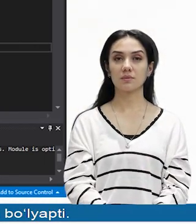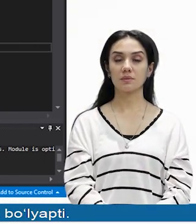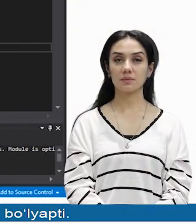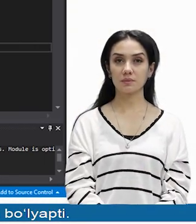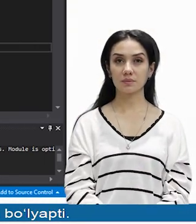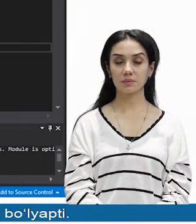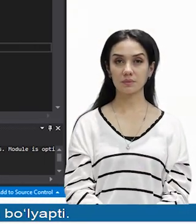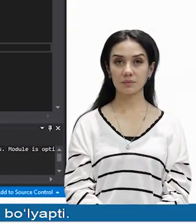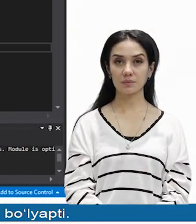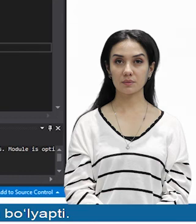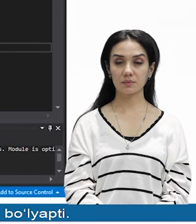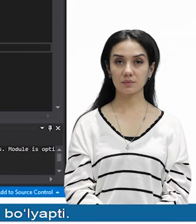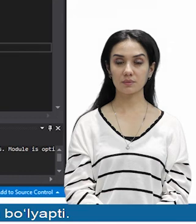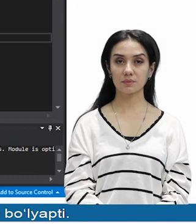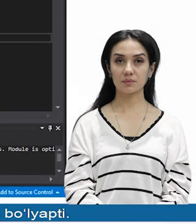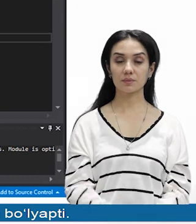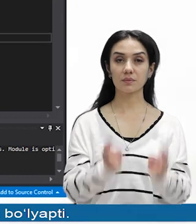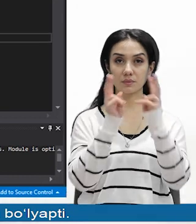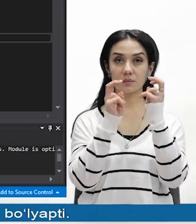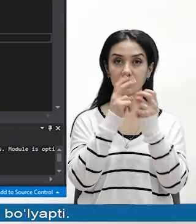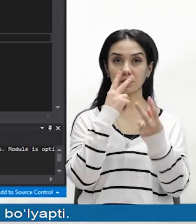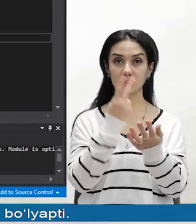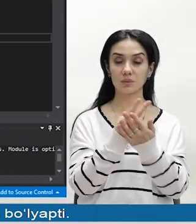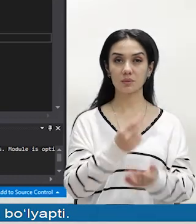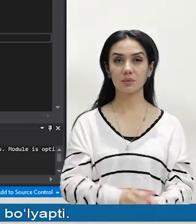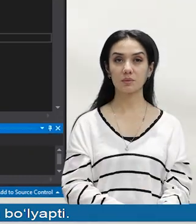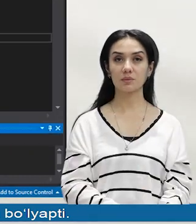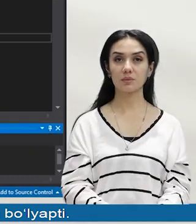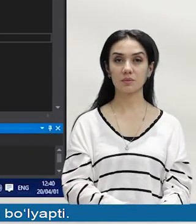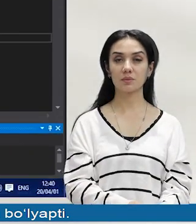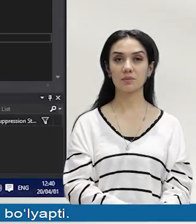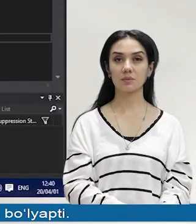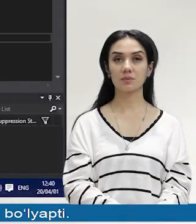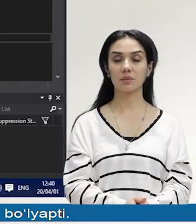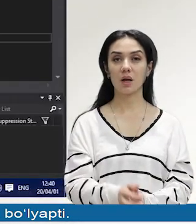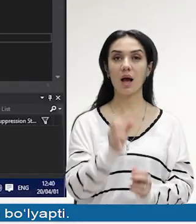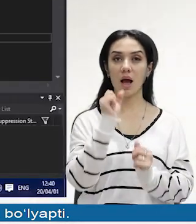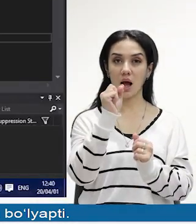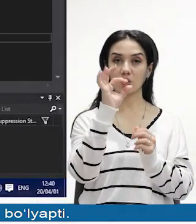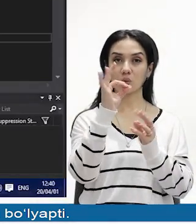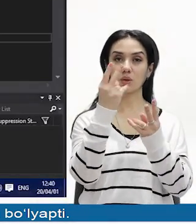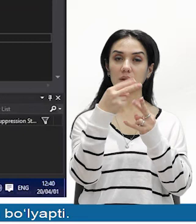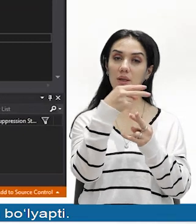Mana hop, endi tekshirib ko'ramiz. A 0 ga teng bo'lsa, tengmi bo'lsa, mana